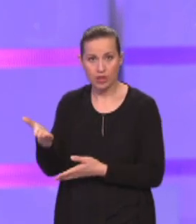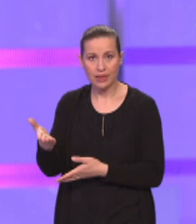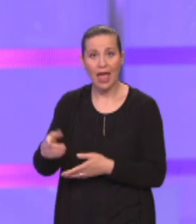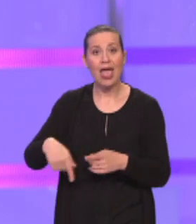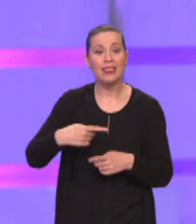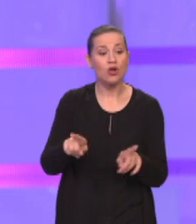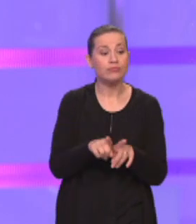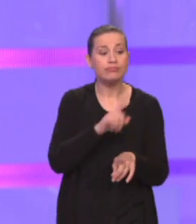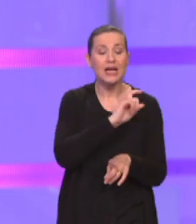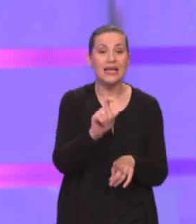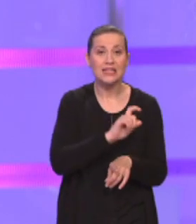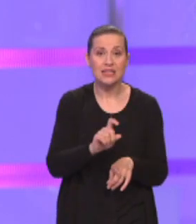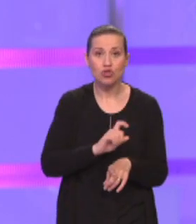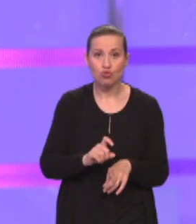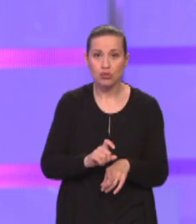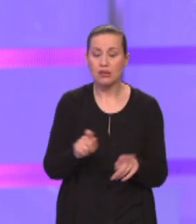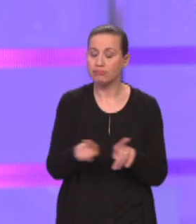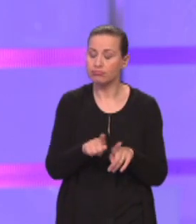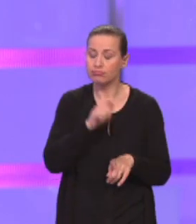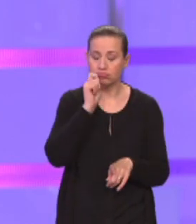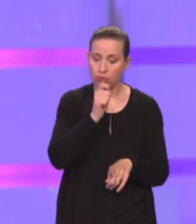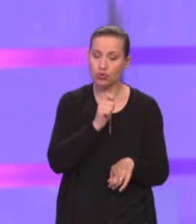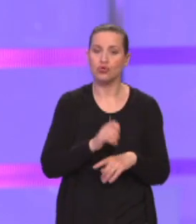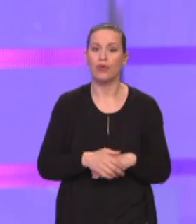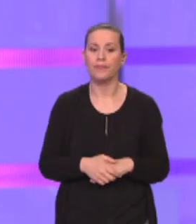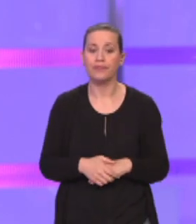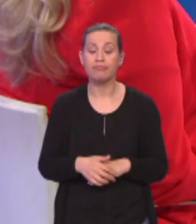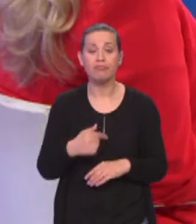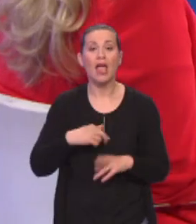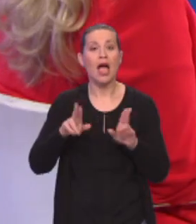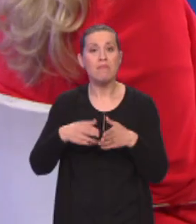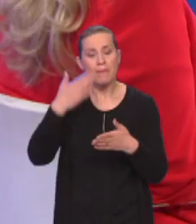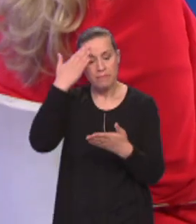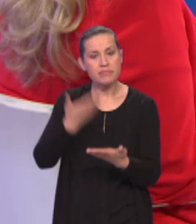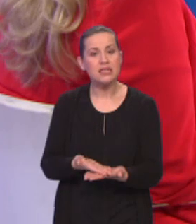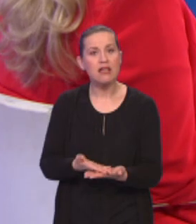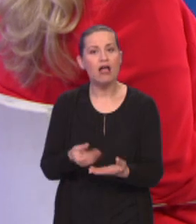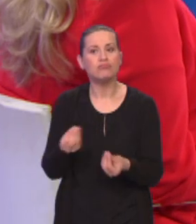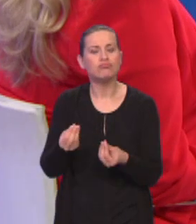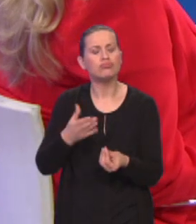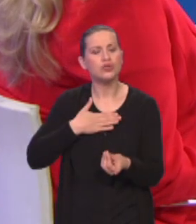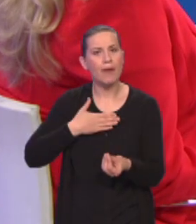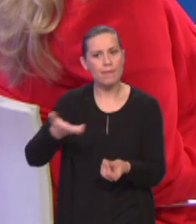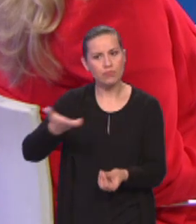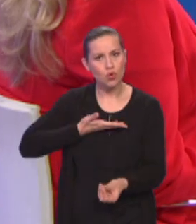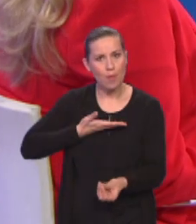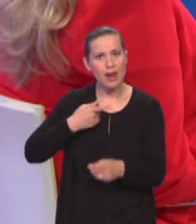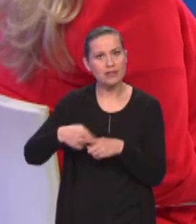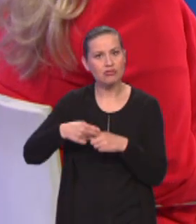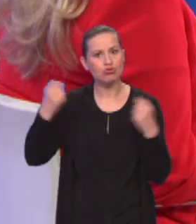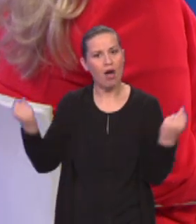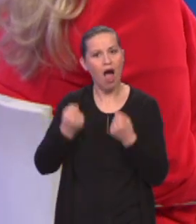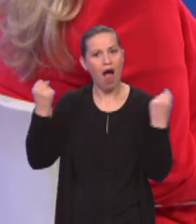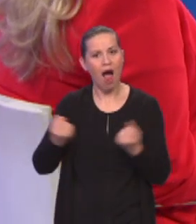od institucija. I od institucija. Ja imam određena priznanja koja sam u našem kantonu dobila jer sam bila aktivna